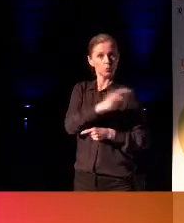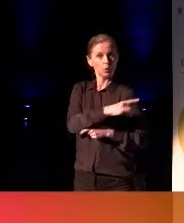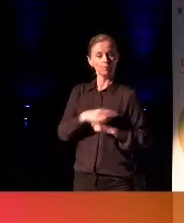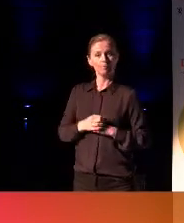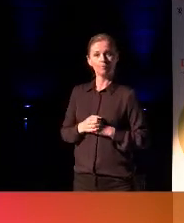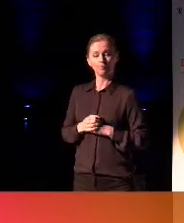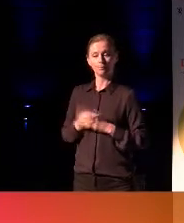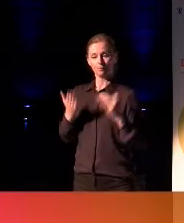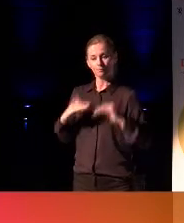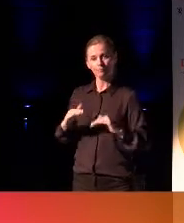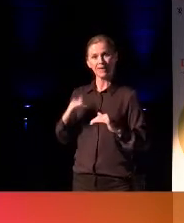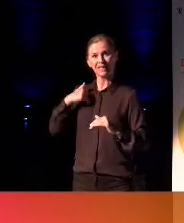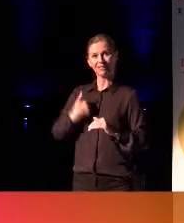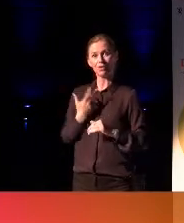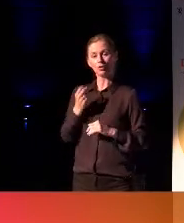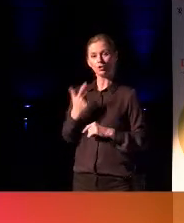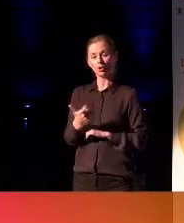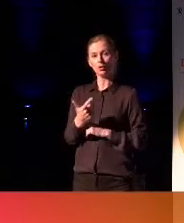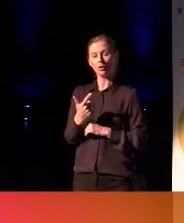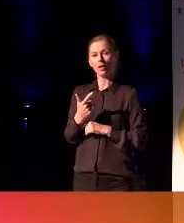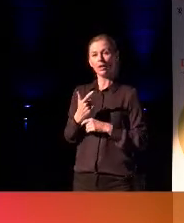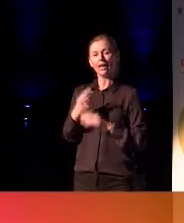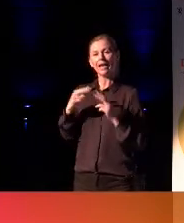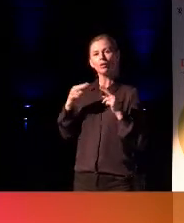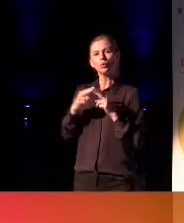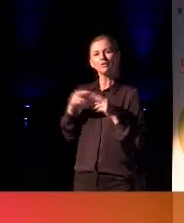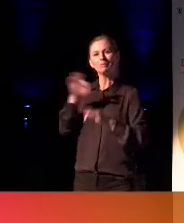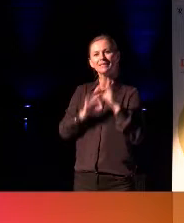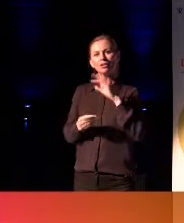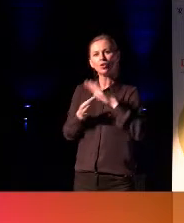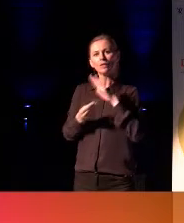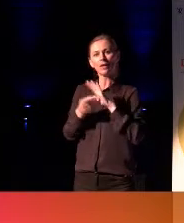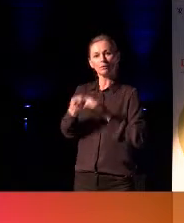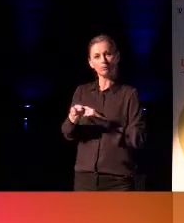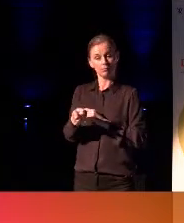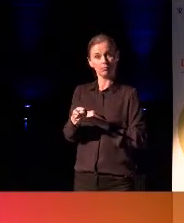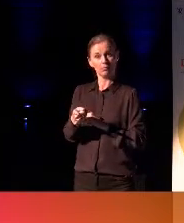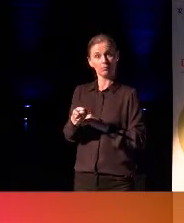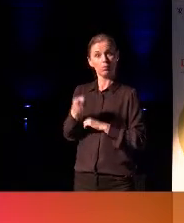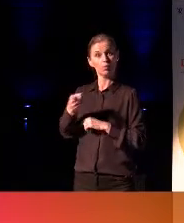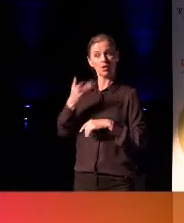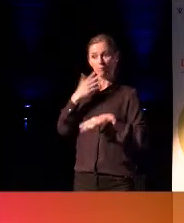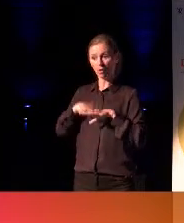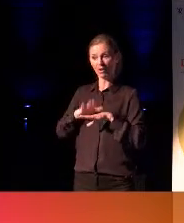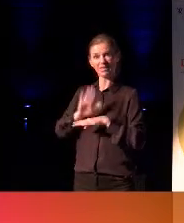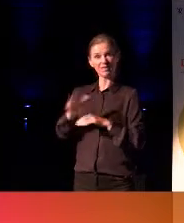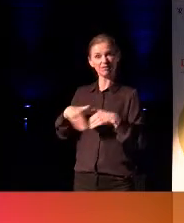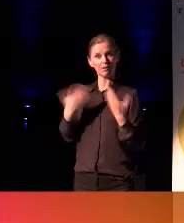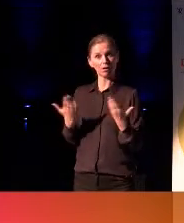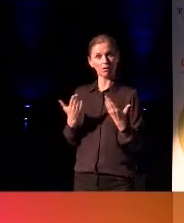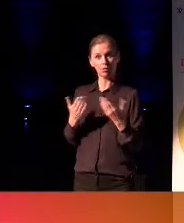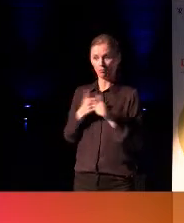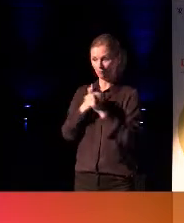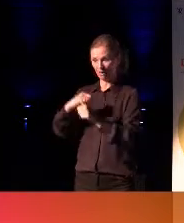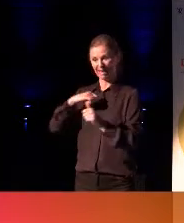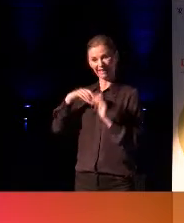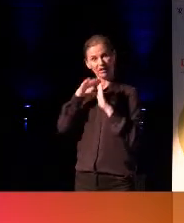Kvinne 87, elektronisk medisineringsstøtte, kan nå planlegge dagen sin på egne